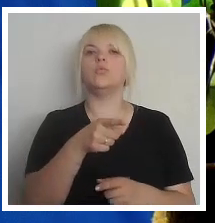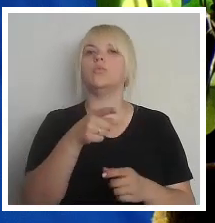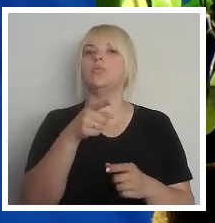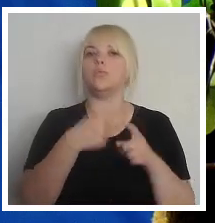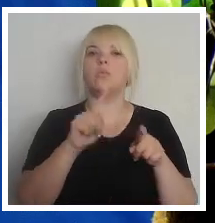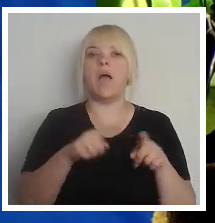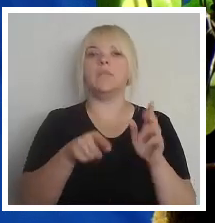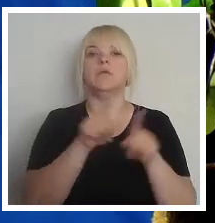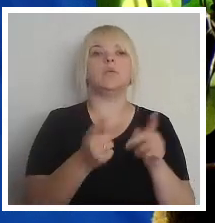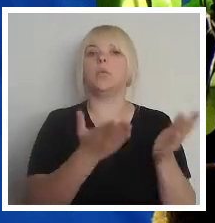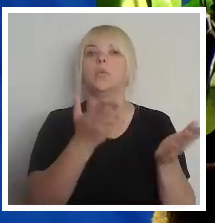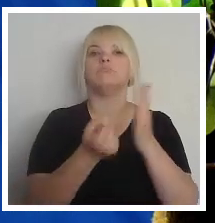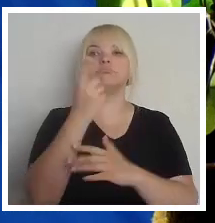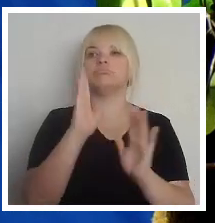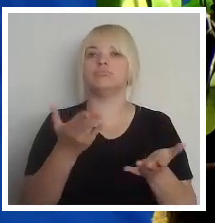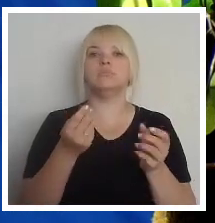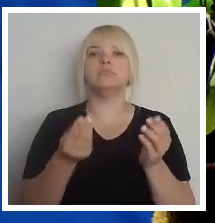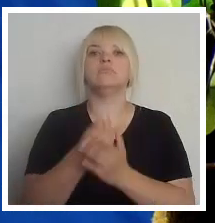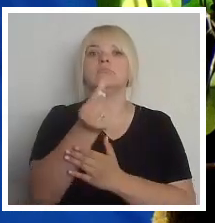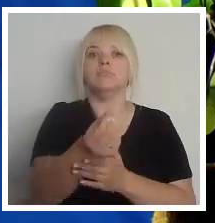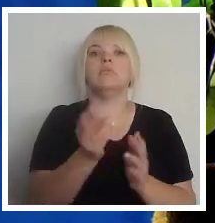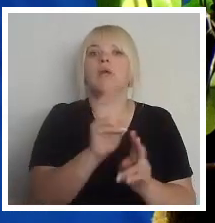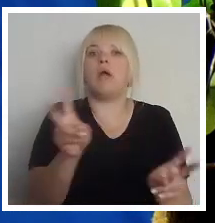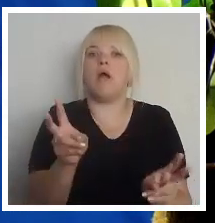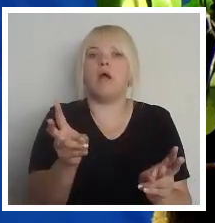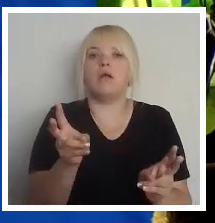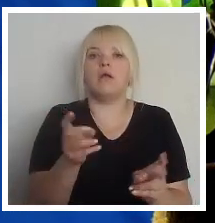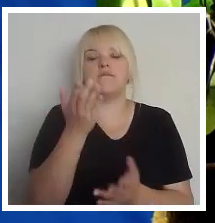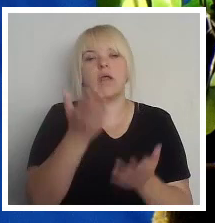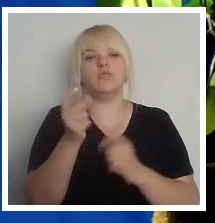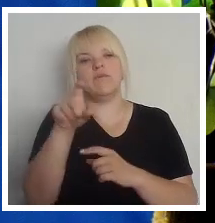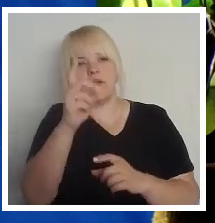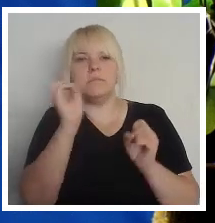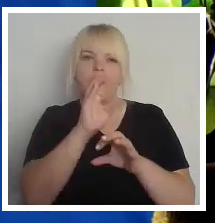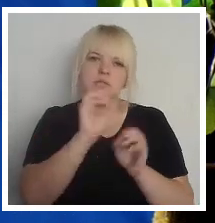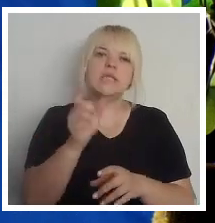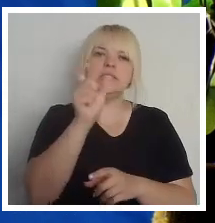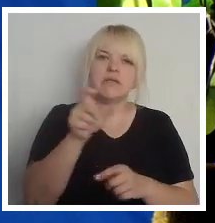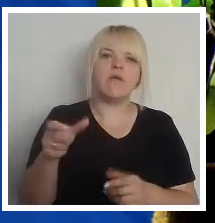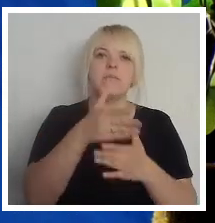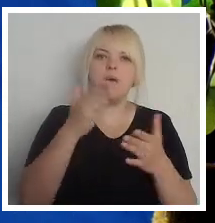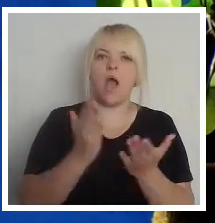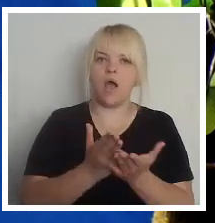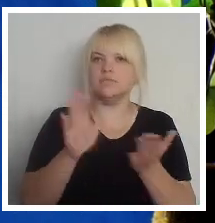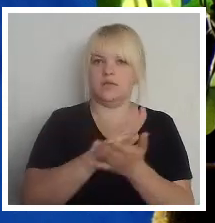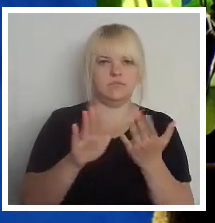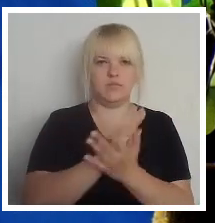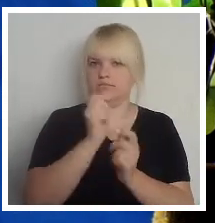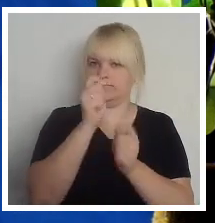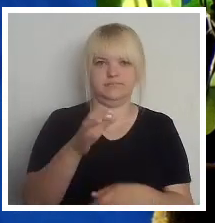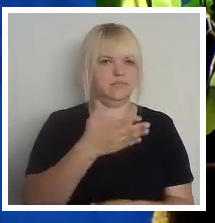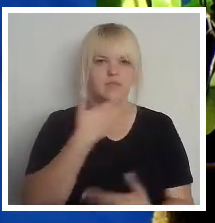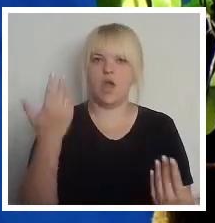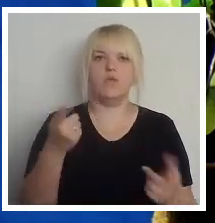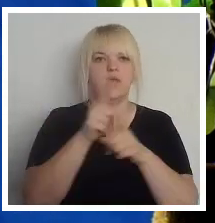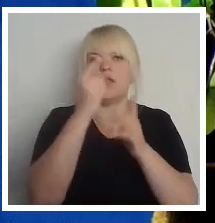tas finansējums? Tad noteikti mums būtu varbūt vairāk jāskaidro cilvēkiem, ka maize veiklā nav pavēlta un saturs arī